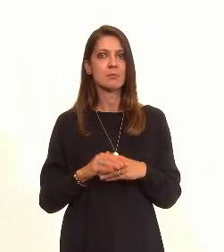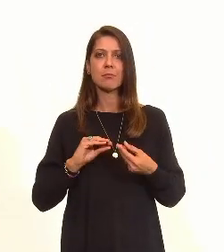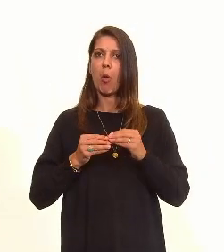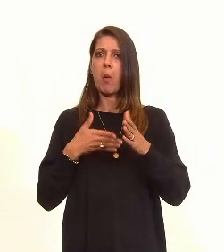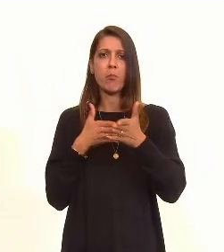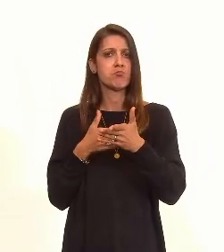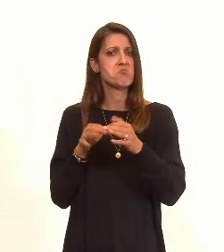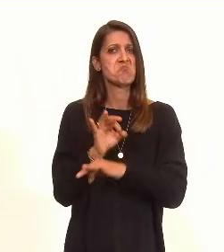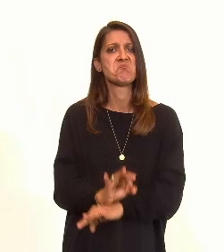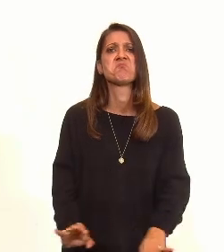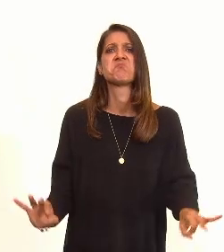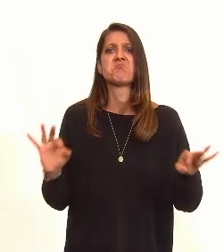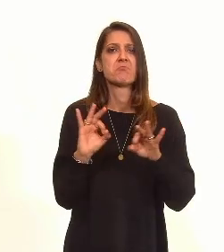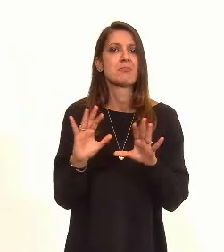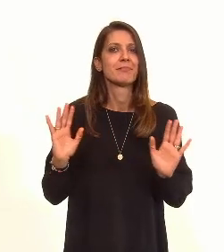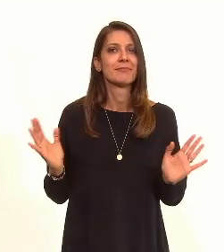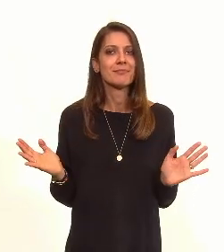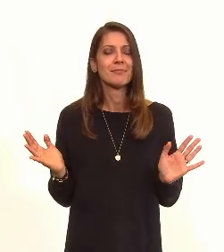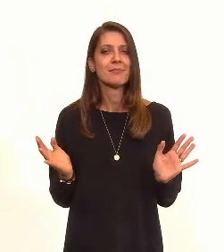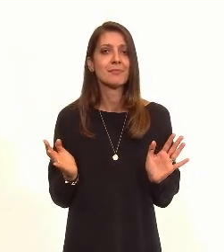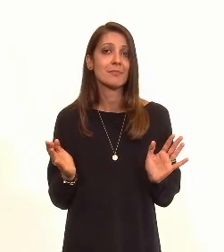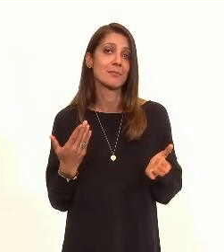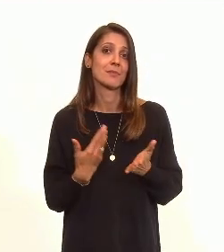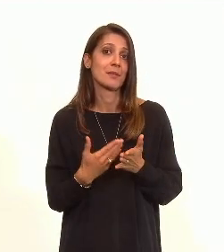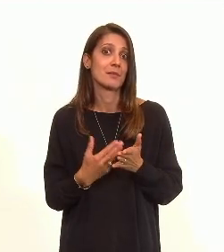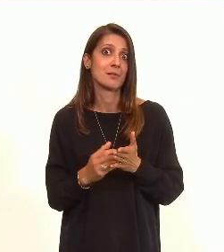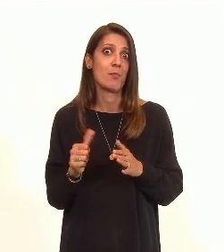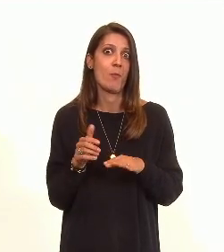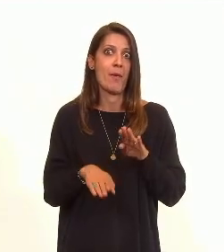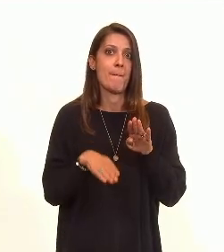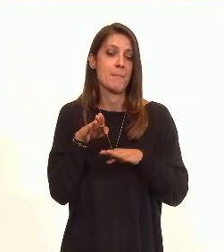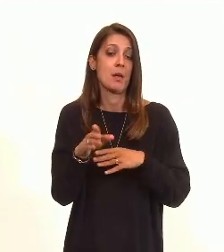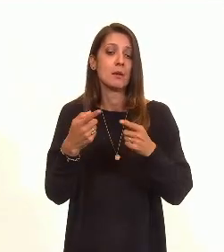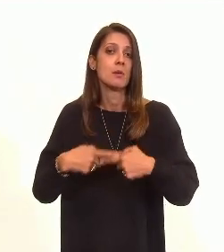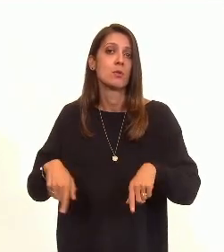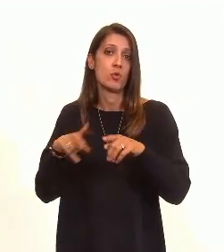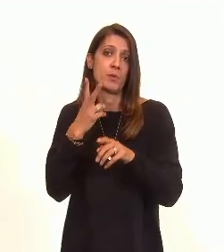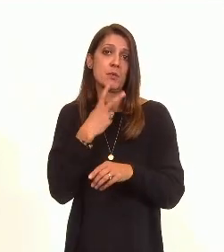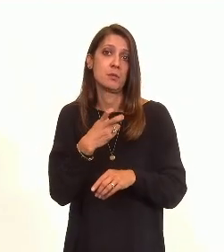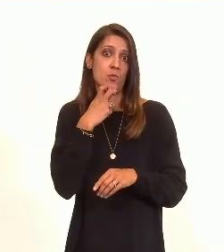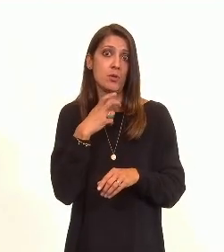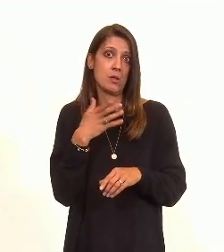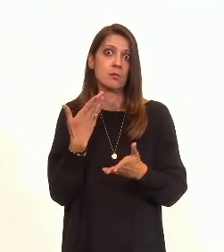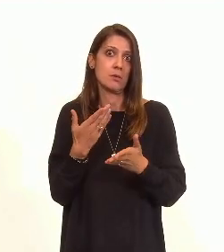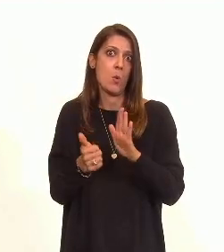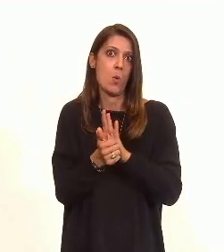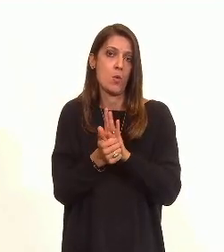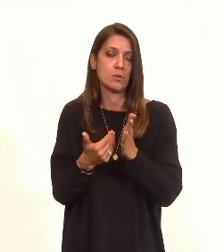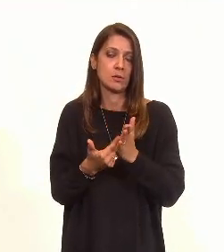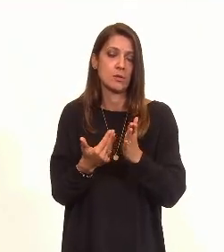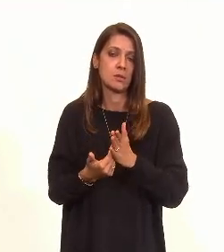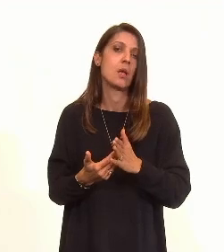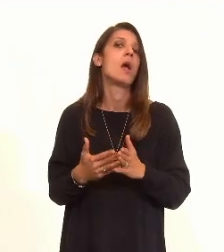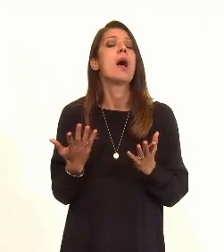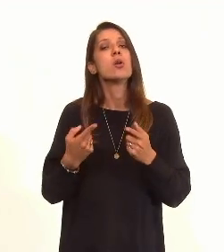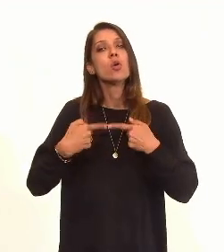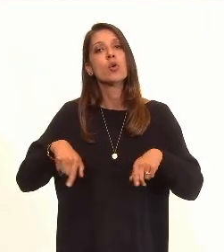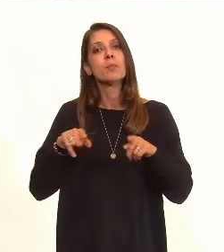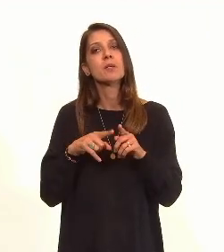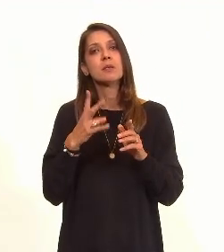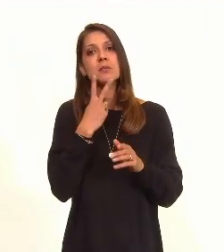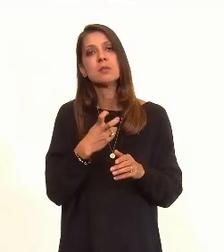problème. Et donc ça, c'est les prémices du comité citoyen dans la structure. Alors ce comité citoyen, s'il n'y en a